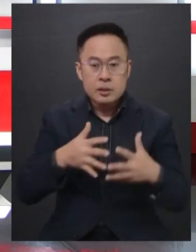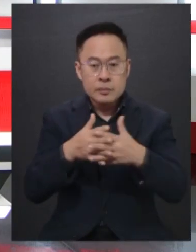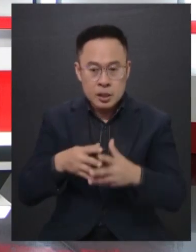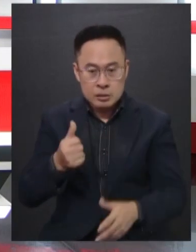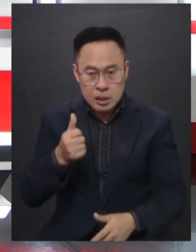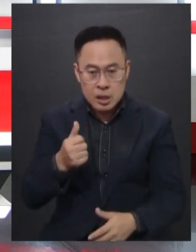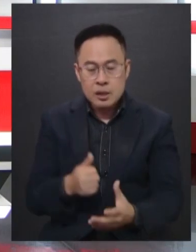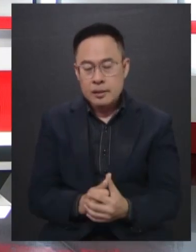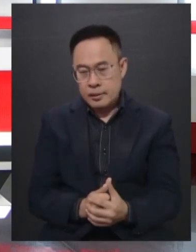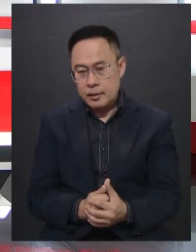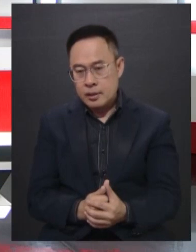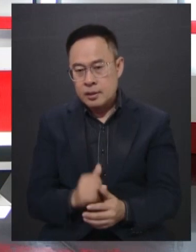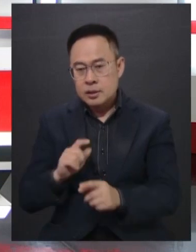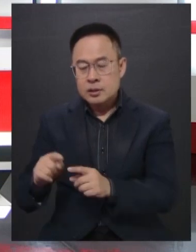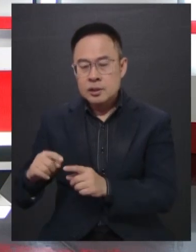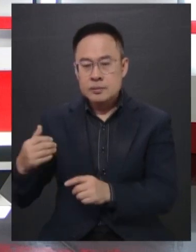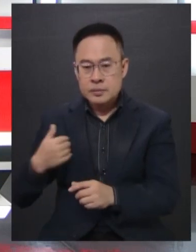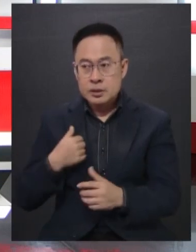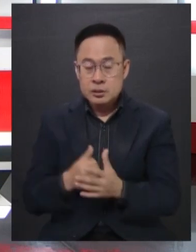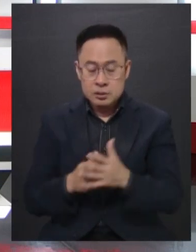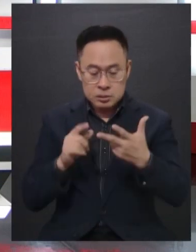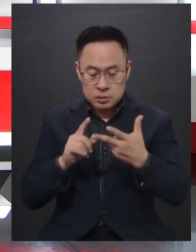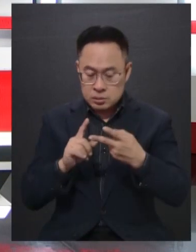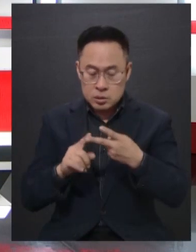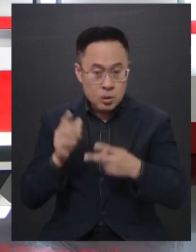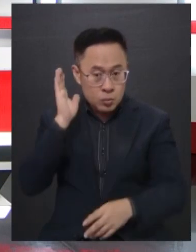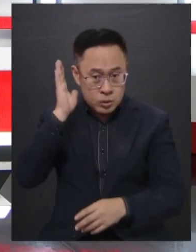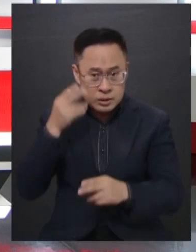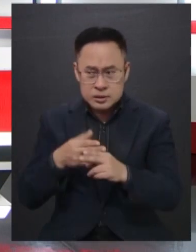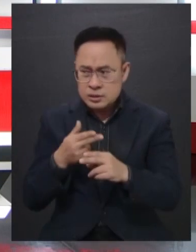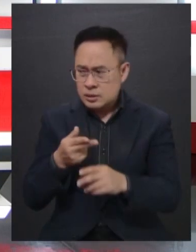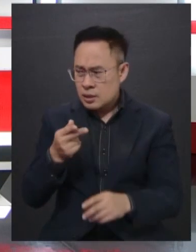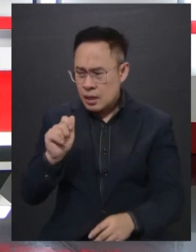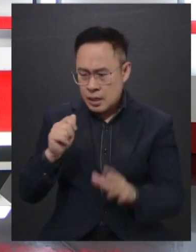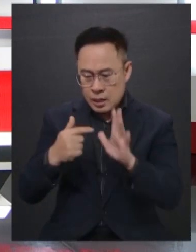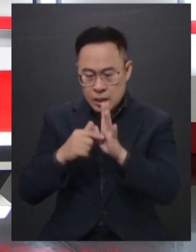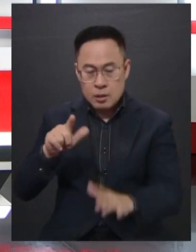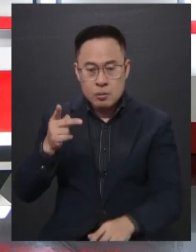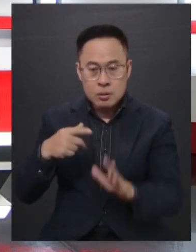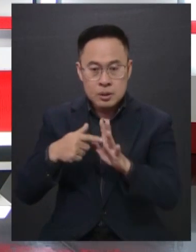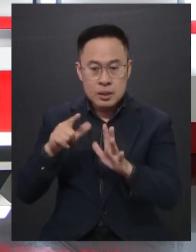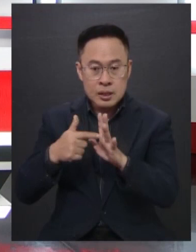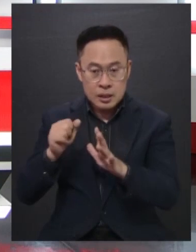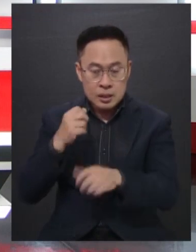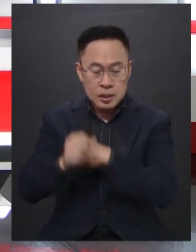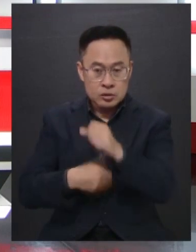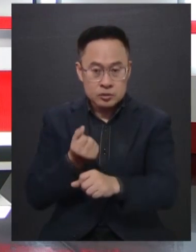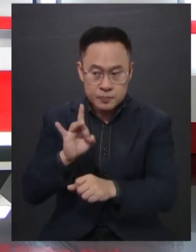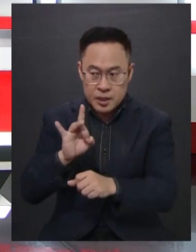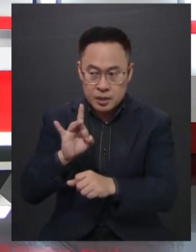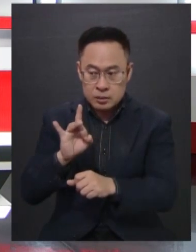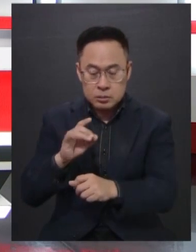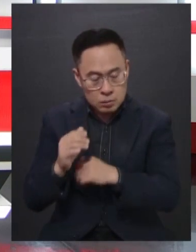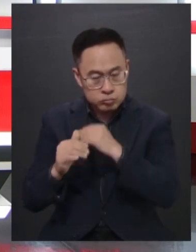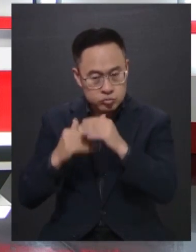ได้แชมป์ระดับแกรนด์สแลมไปแล้วหรือแม้ทั้งชายเดียวเนี่ยคาร์ลอสอัลคาราสอย่างเงี้ยแม่ขึ้นมาในวัย18 19 20